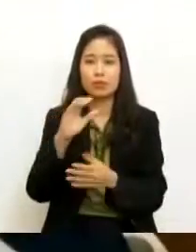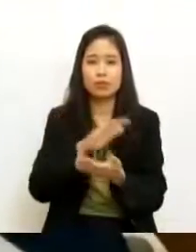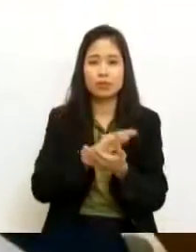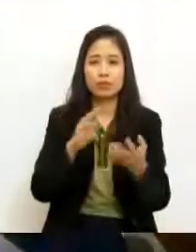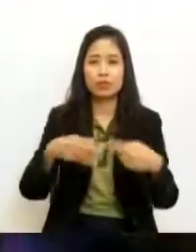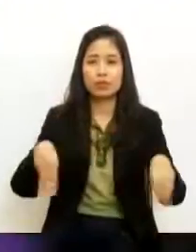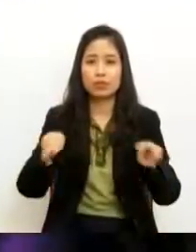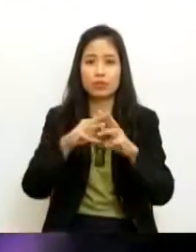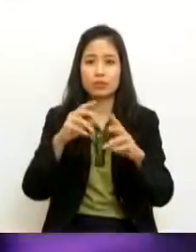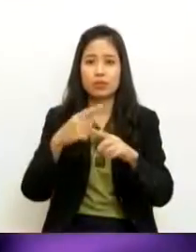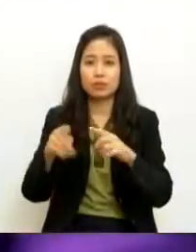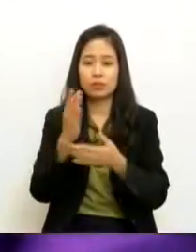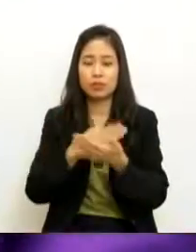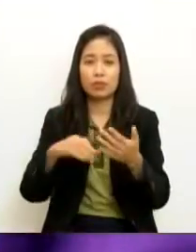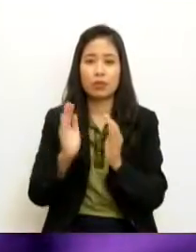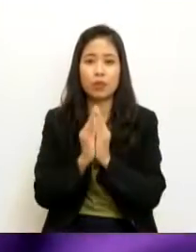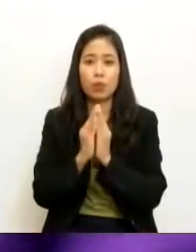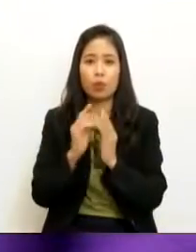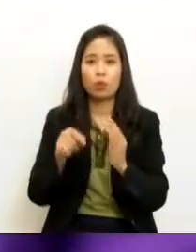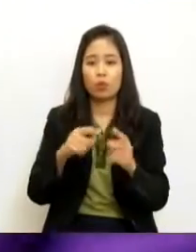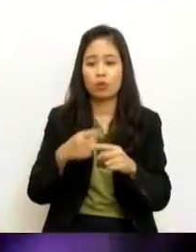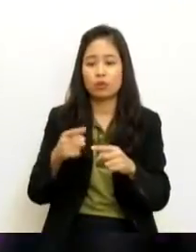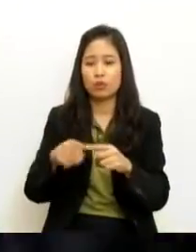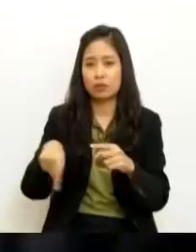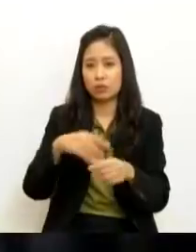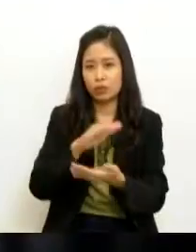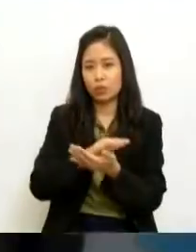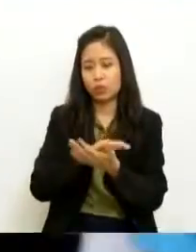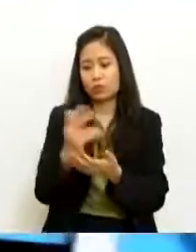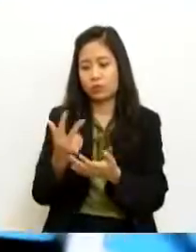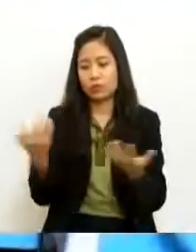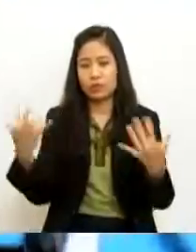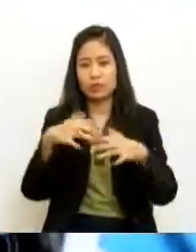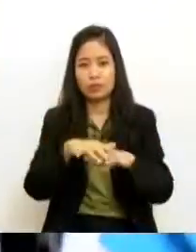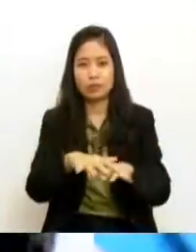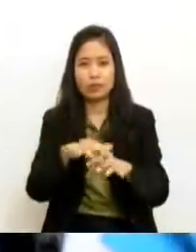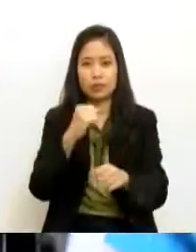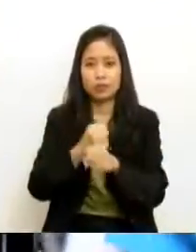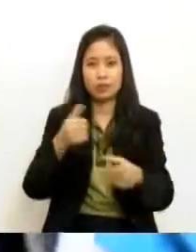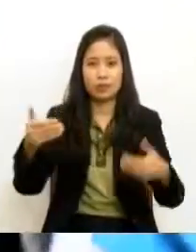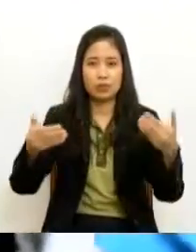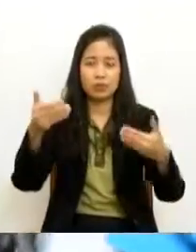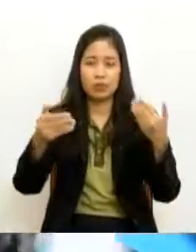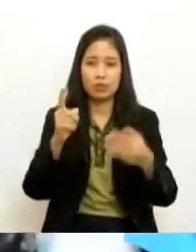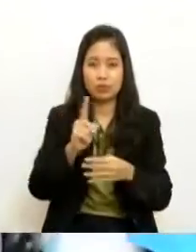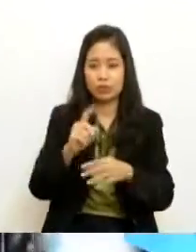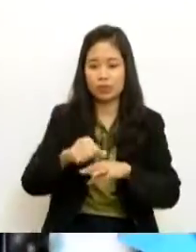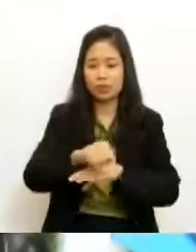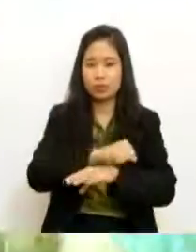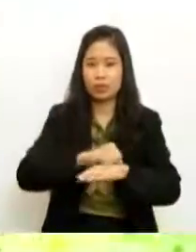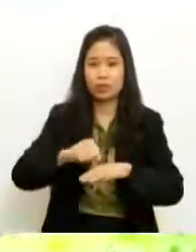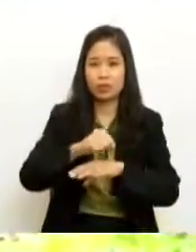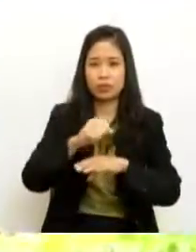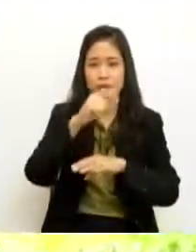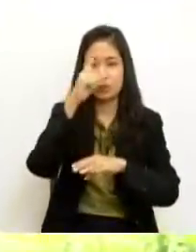นบางบัวเพ่งตั้งตรงจิตวิทยาคารเข้าร่วมกิจกรรมหน้าสวนสมเด็จพระนางเจ้าสิริกิติ์เขตจตุจักร